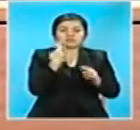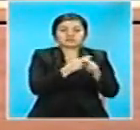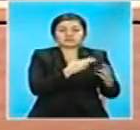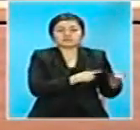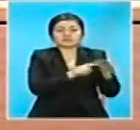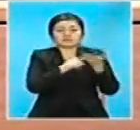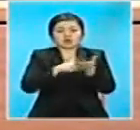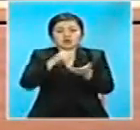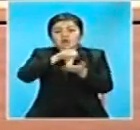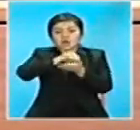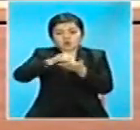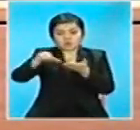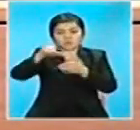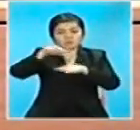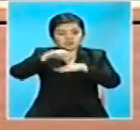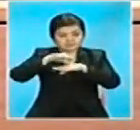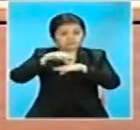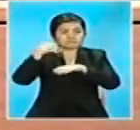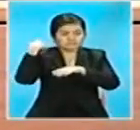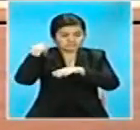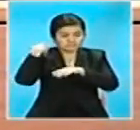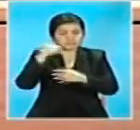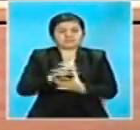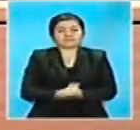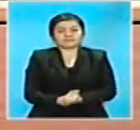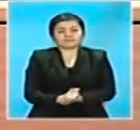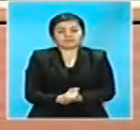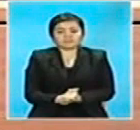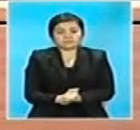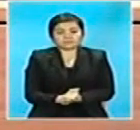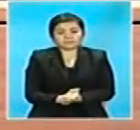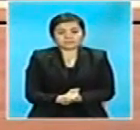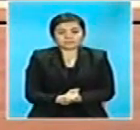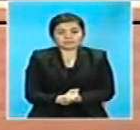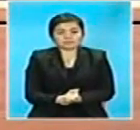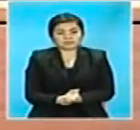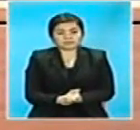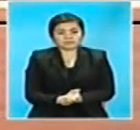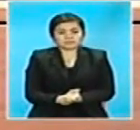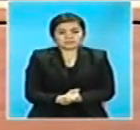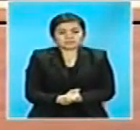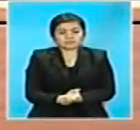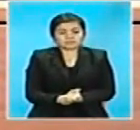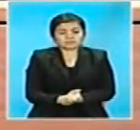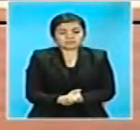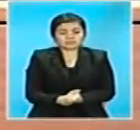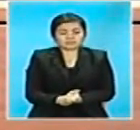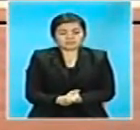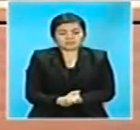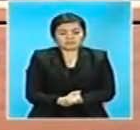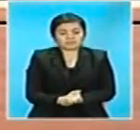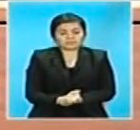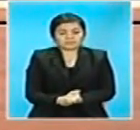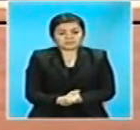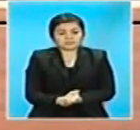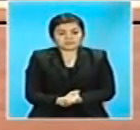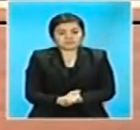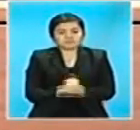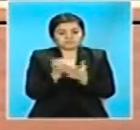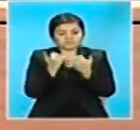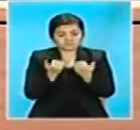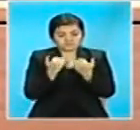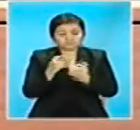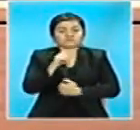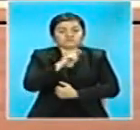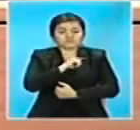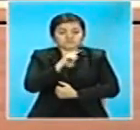ก็มีนะครับซึ่งเรื่องนี้เนี่ยผมเชื่อว่าเราไม่พ้นจากการที่จะต้องรับผิดชอบ